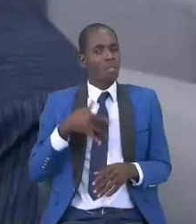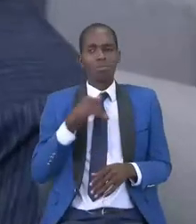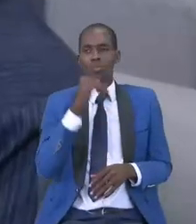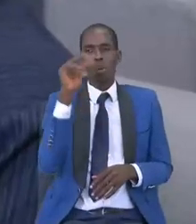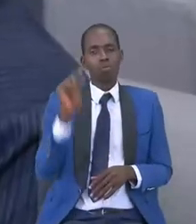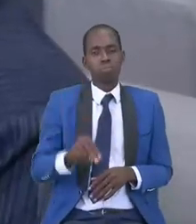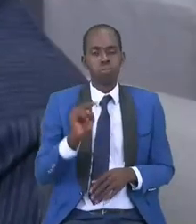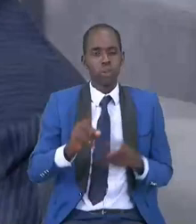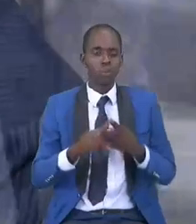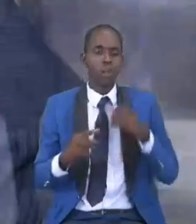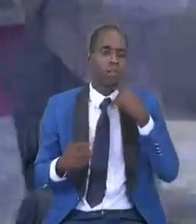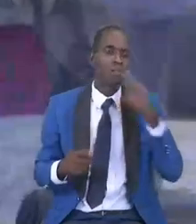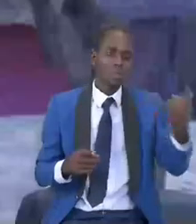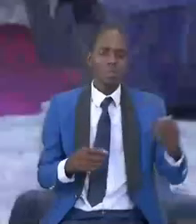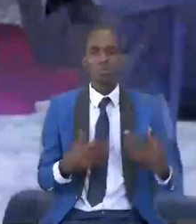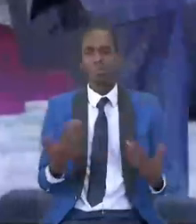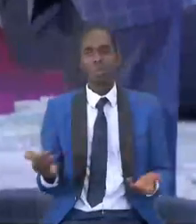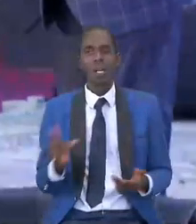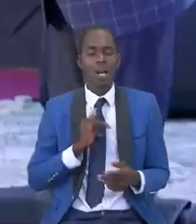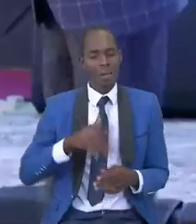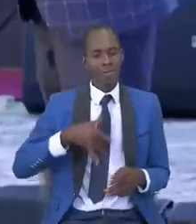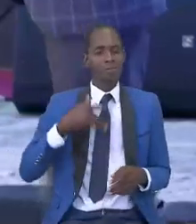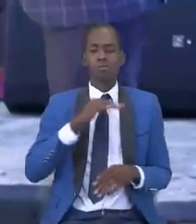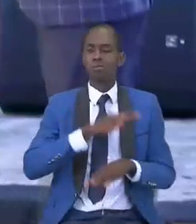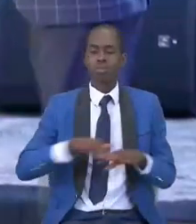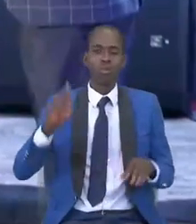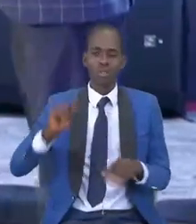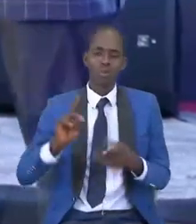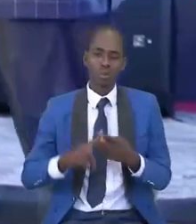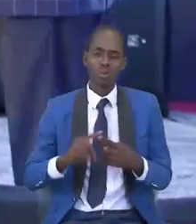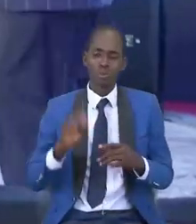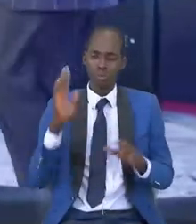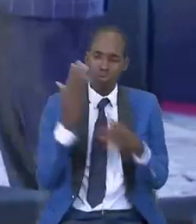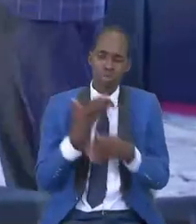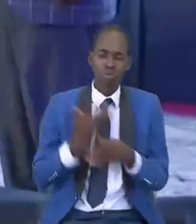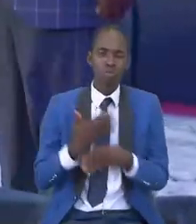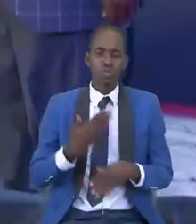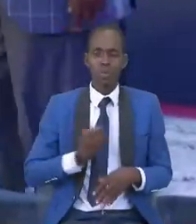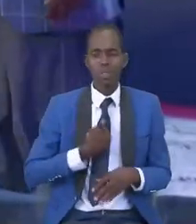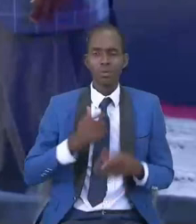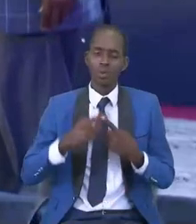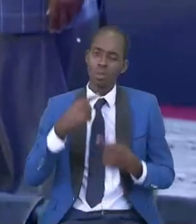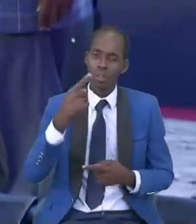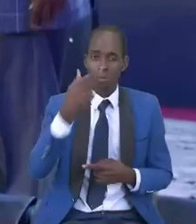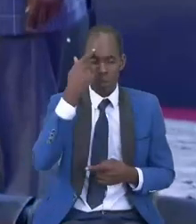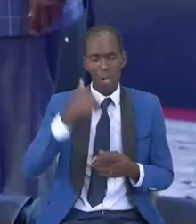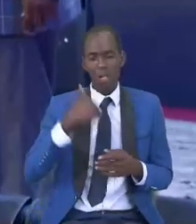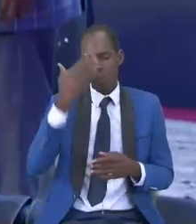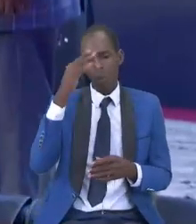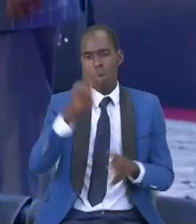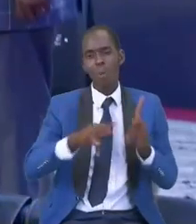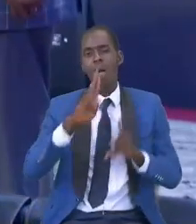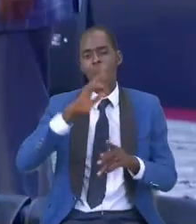perdre mon temps, perdre mon souffle et perdre mes habiletés sur cette personne? C'est ce